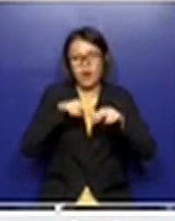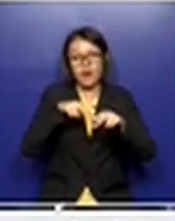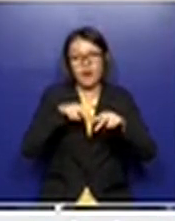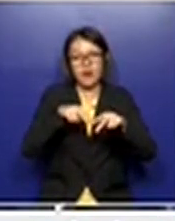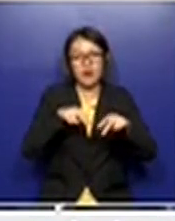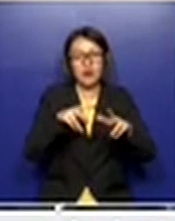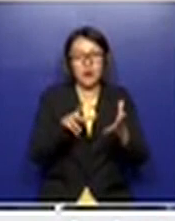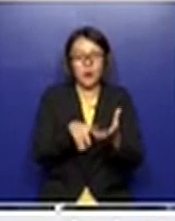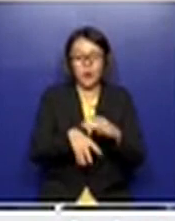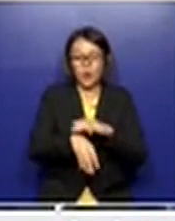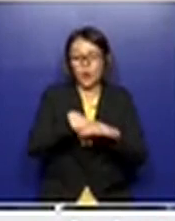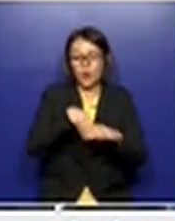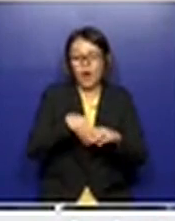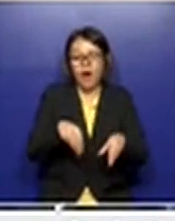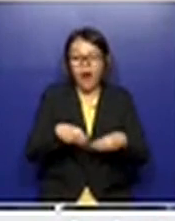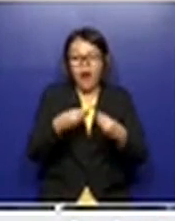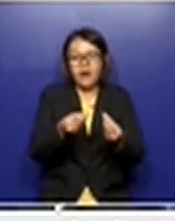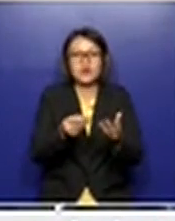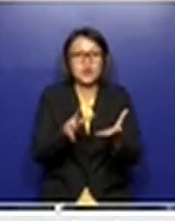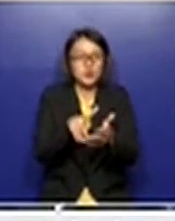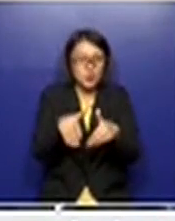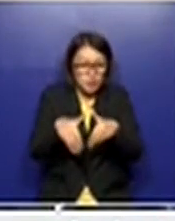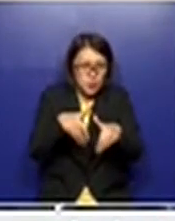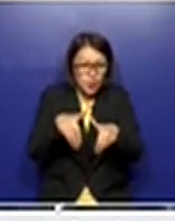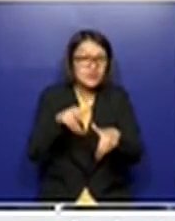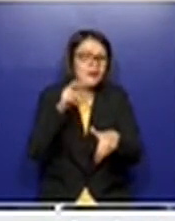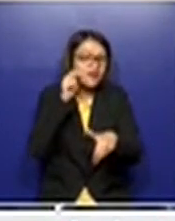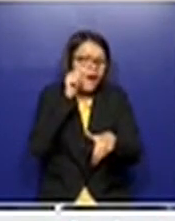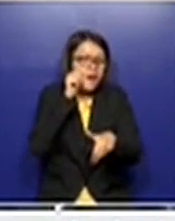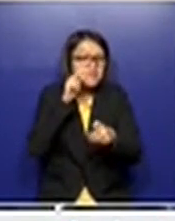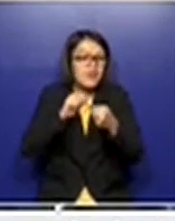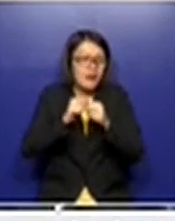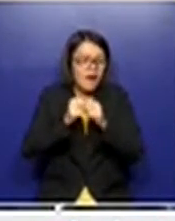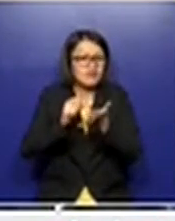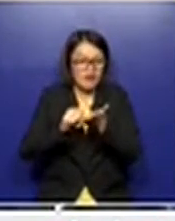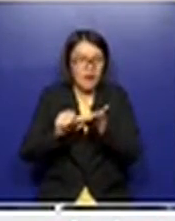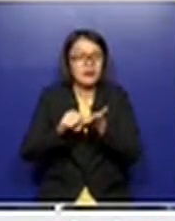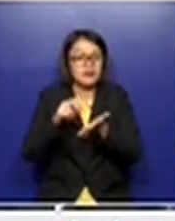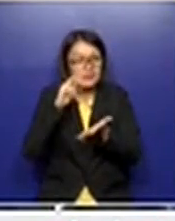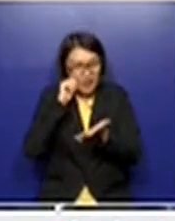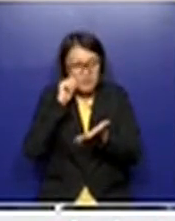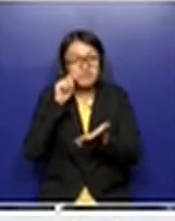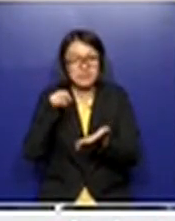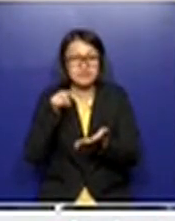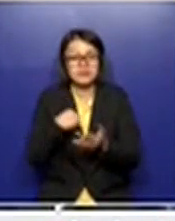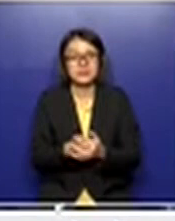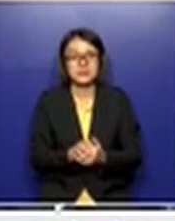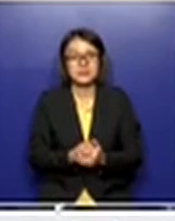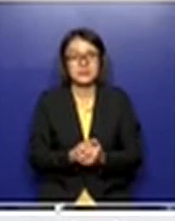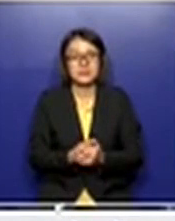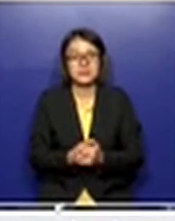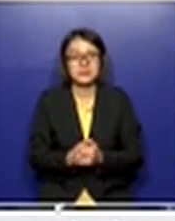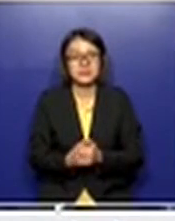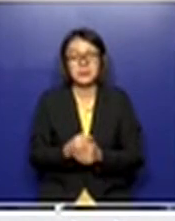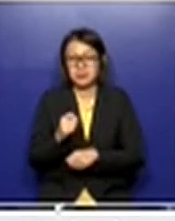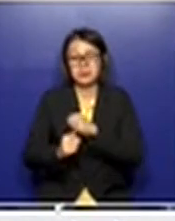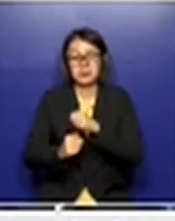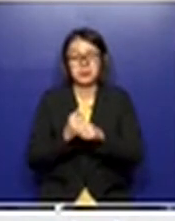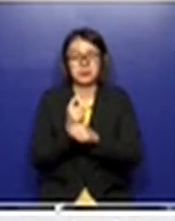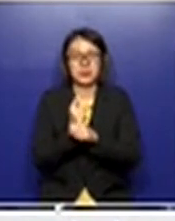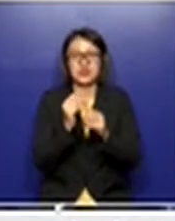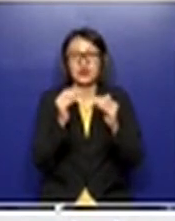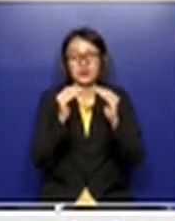ขุดน้ำให้กับพี่น้องประชาชนดูแลเรื่องน้ำแก้ไขปัญหาเรื่องน้ำให้กับประชาชนทั้งประเทศปีหนึ่งเท่ากันเลยนะ